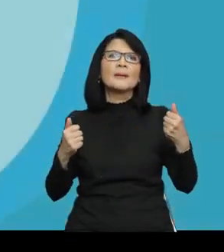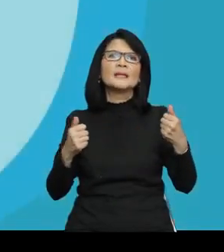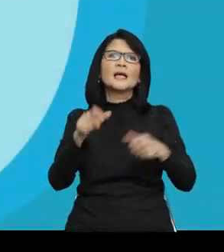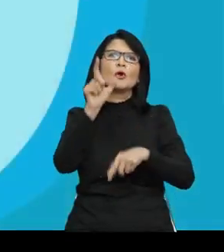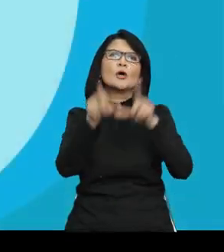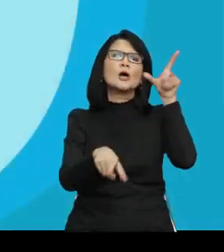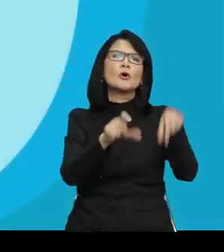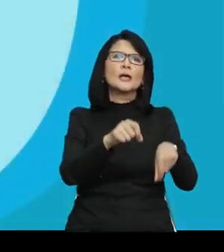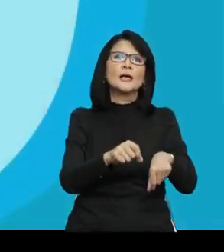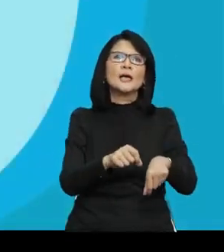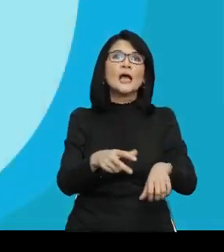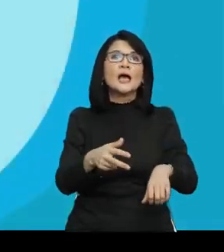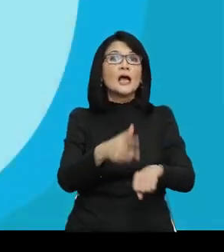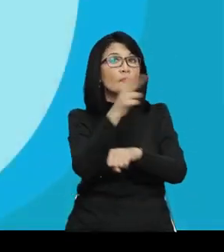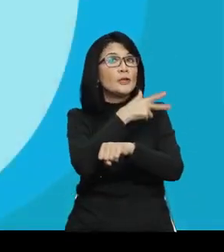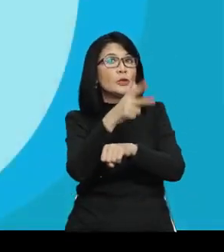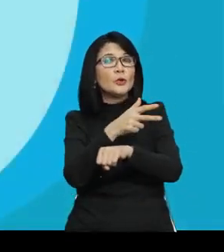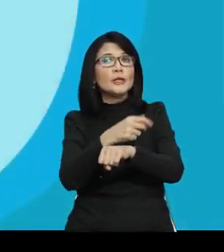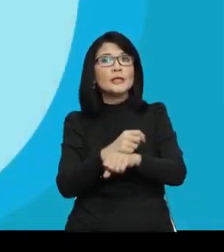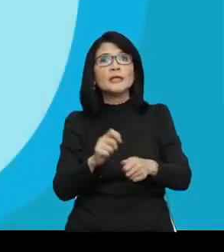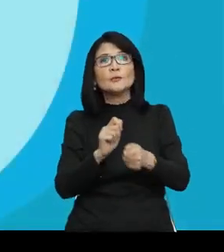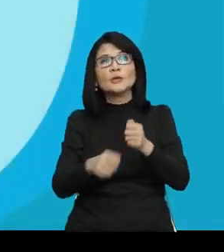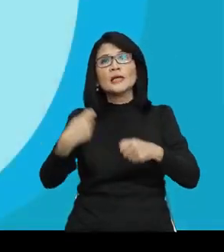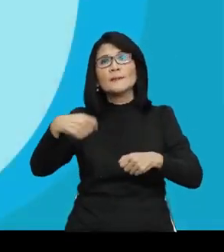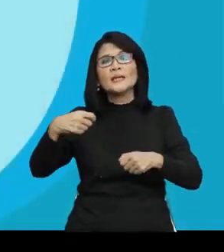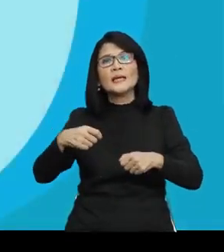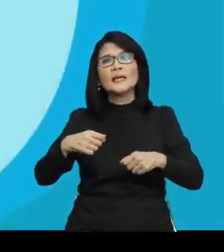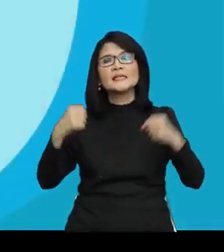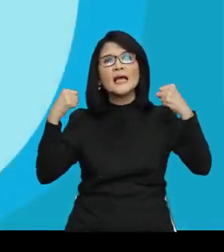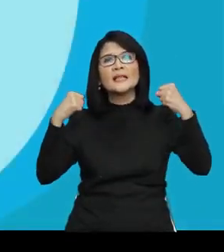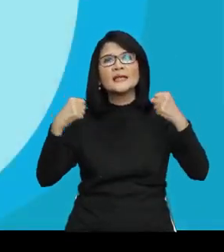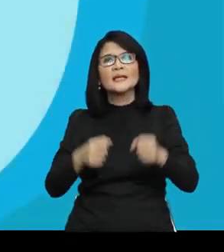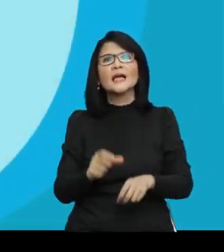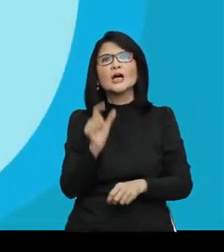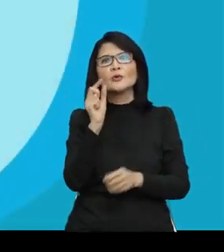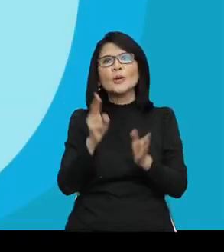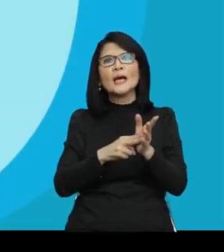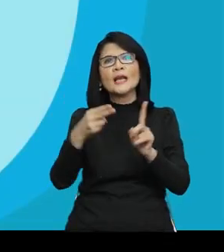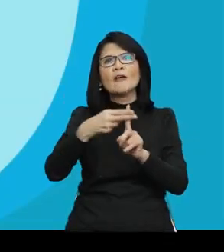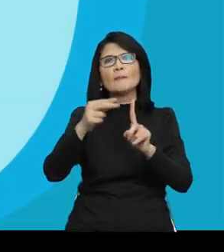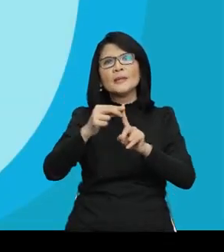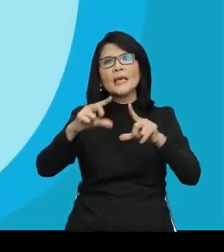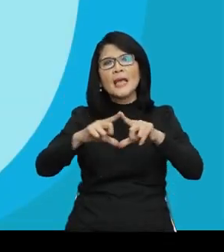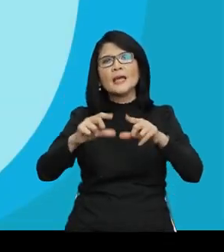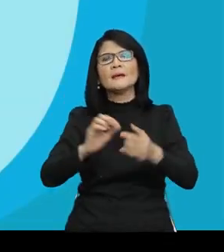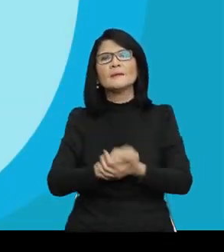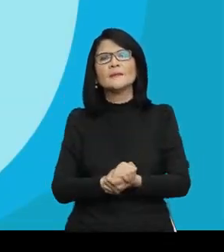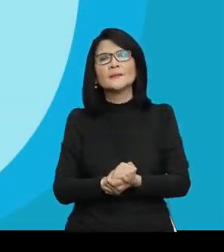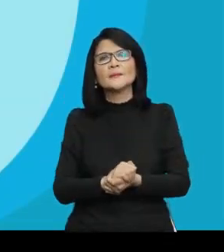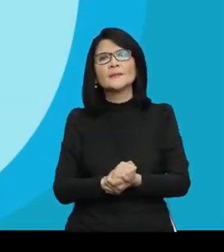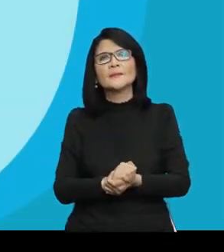jiwa. Video ini dikembangkan oleh Kementerian Kesehatan dan UNFPA.